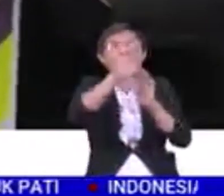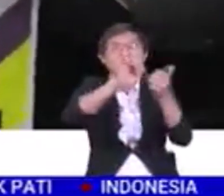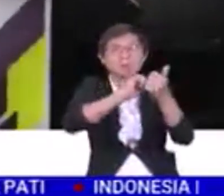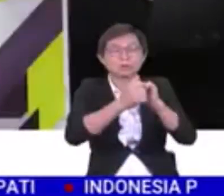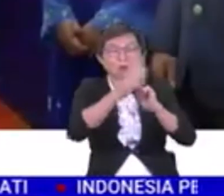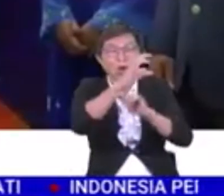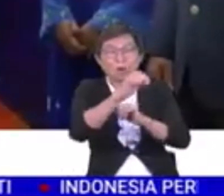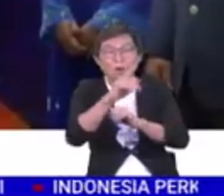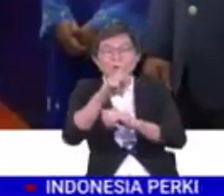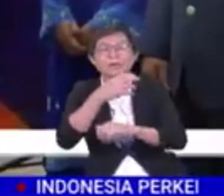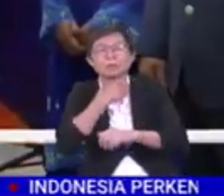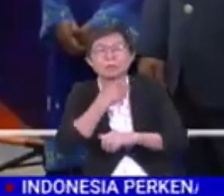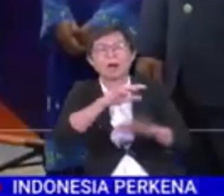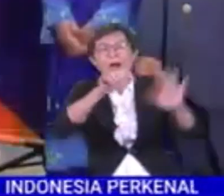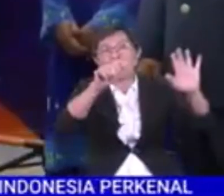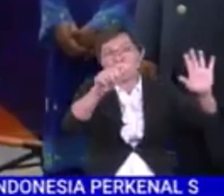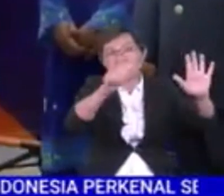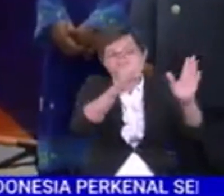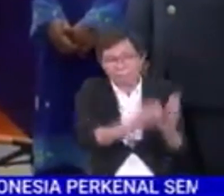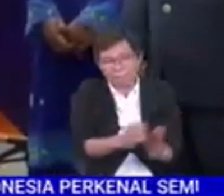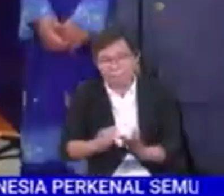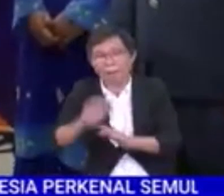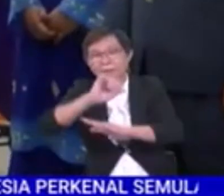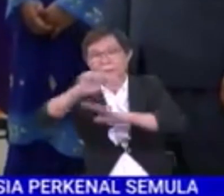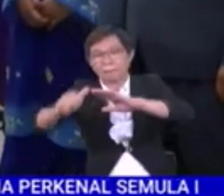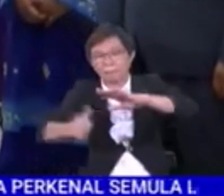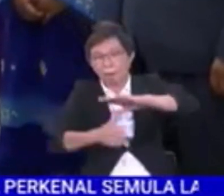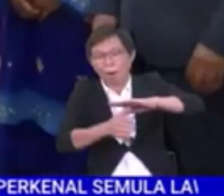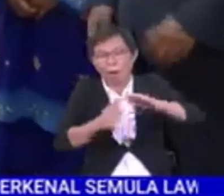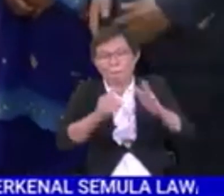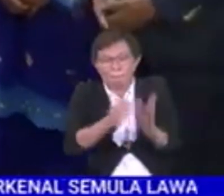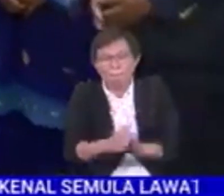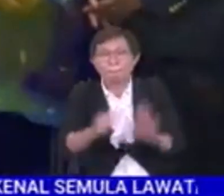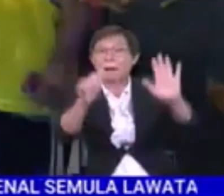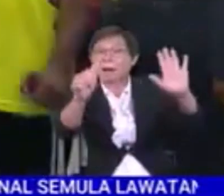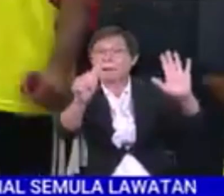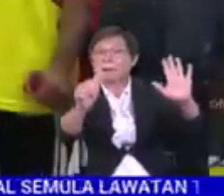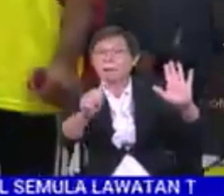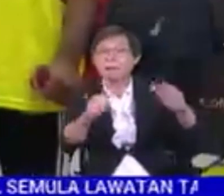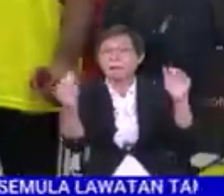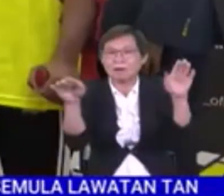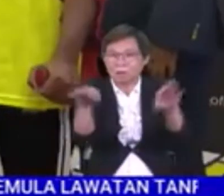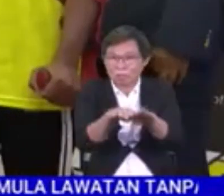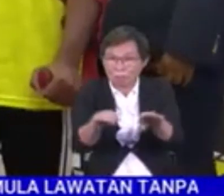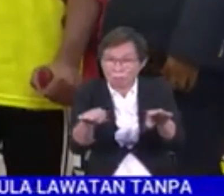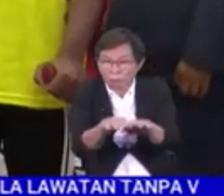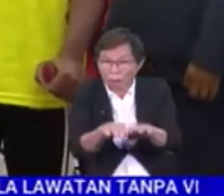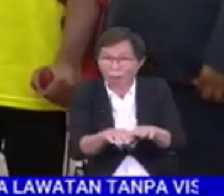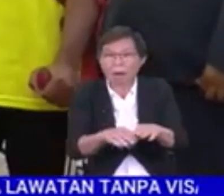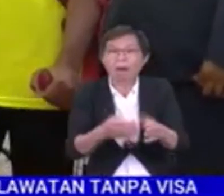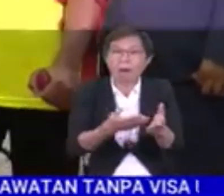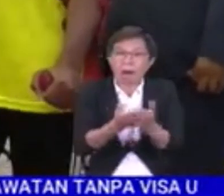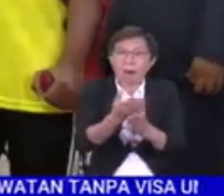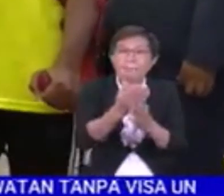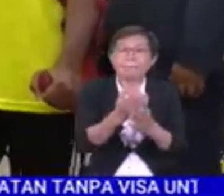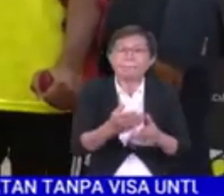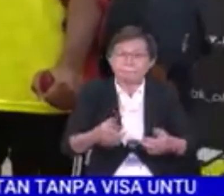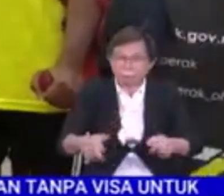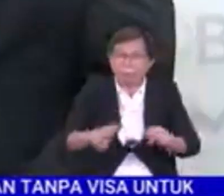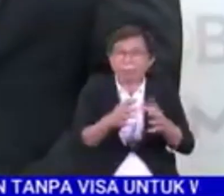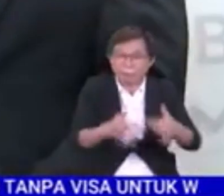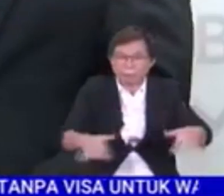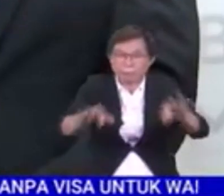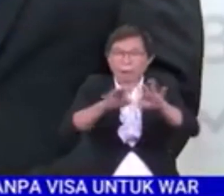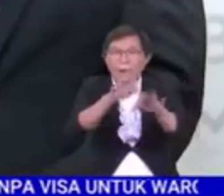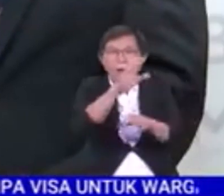kayu di Ipoh 6C getakan dibawa inisiatif tersebut kearah matikan kesamaan hak peluang dan kepentingan oke you dalam